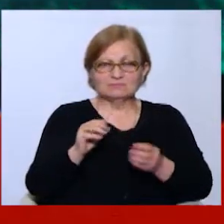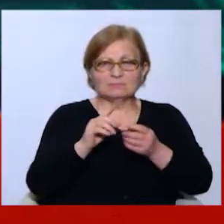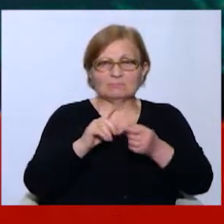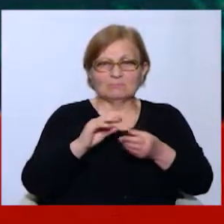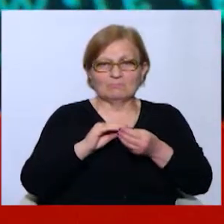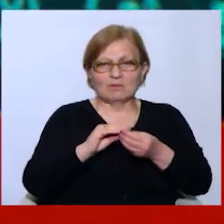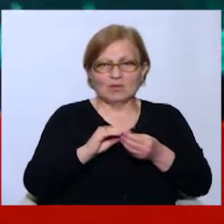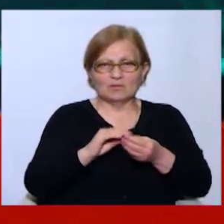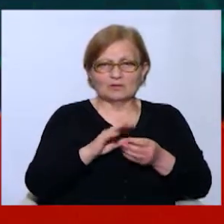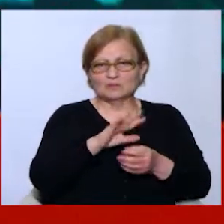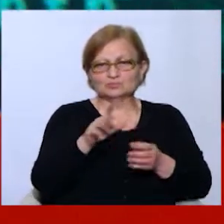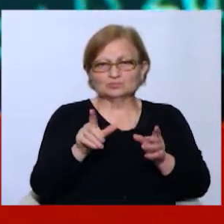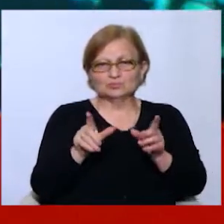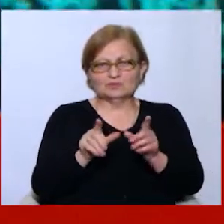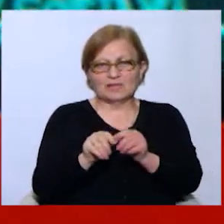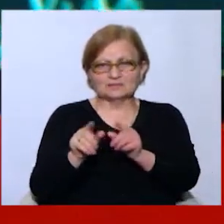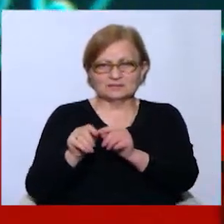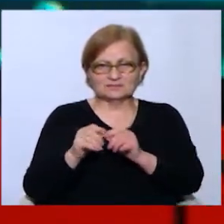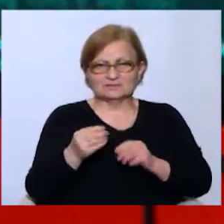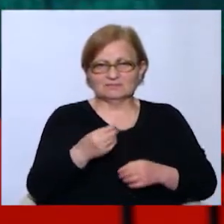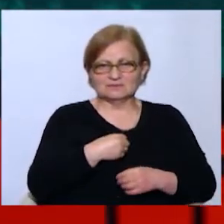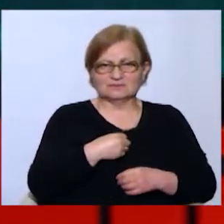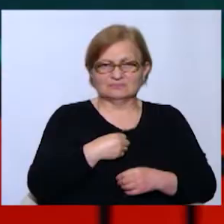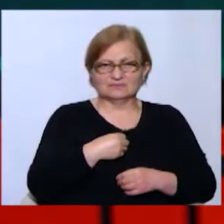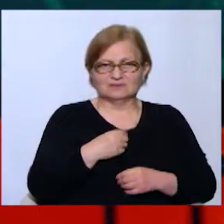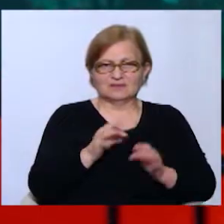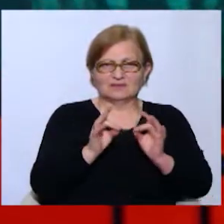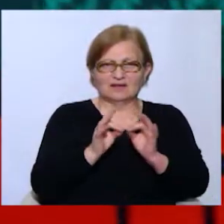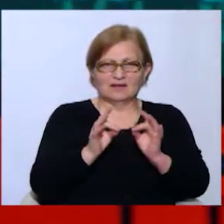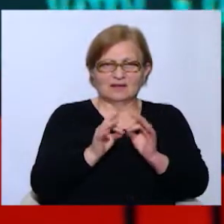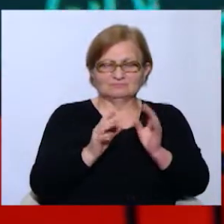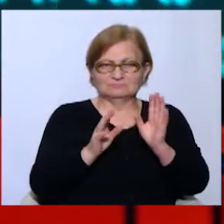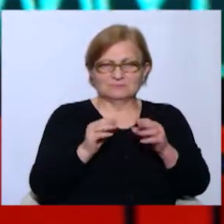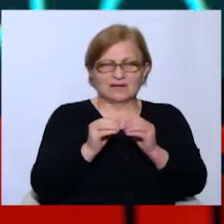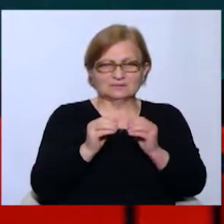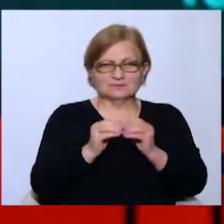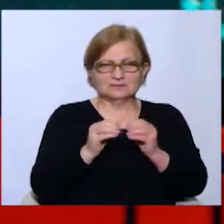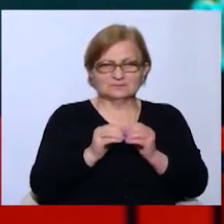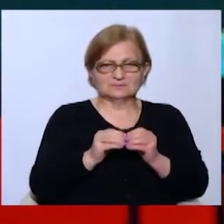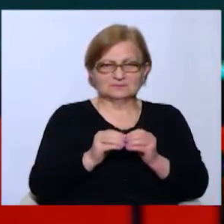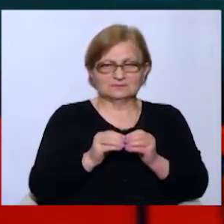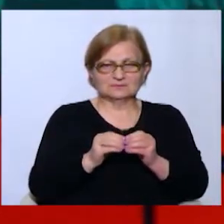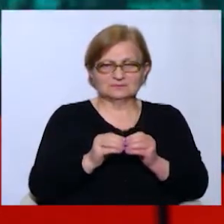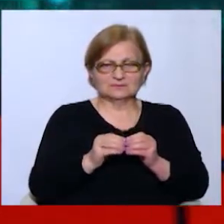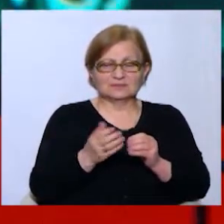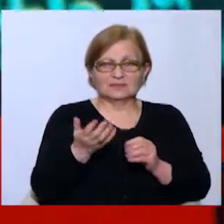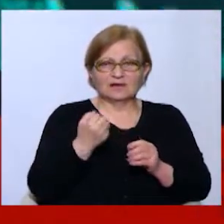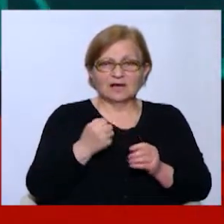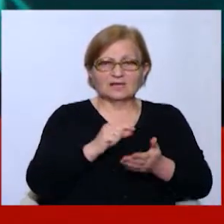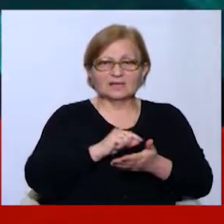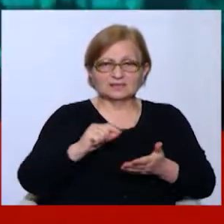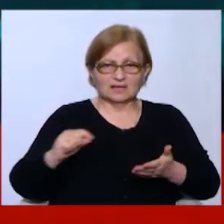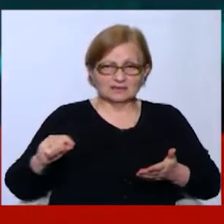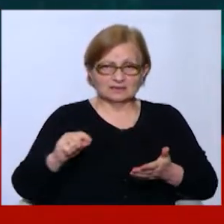მეგობრების. ისინი ერთად გვაძლევენ 10-ს. ახლა აიღეთ კალამი და